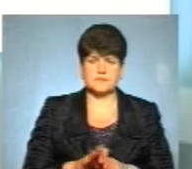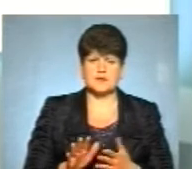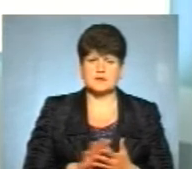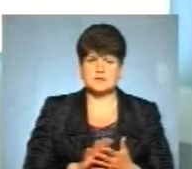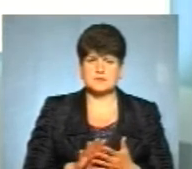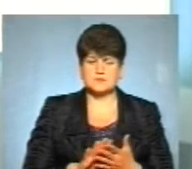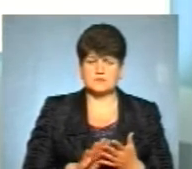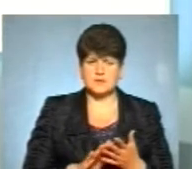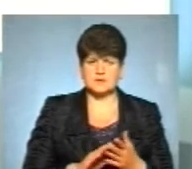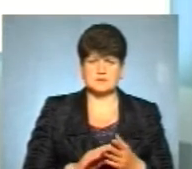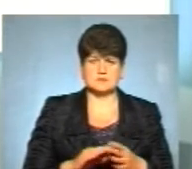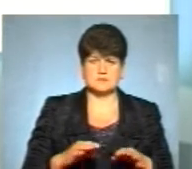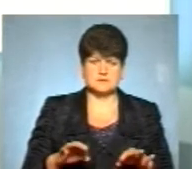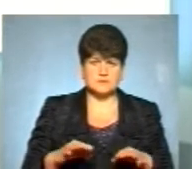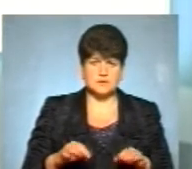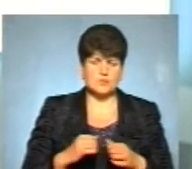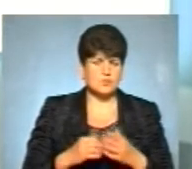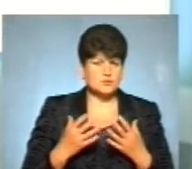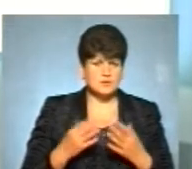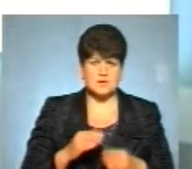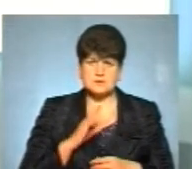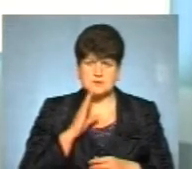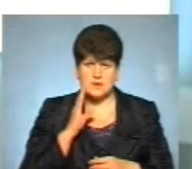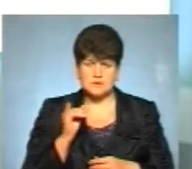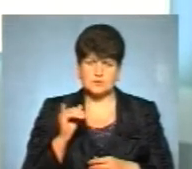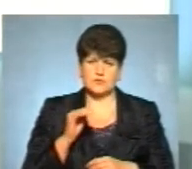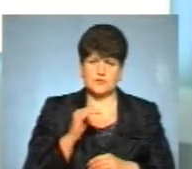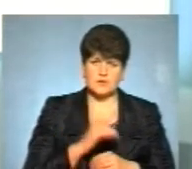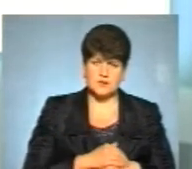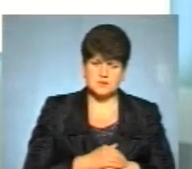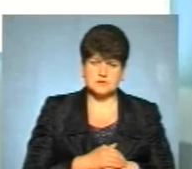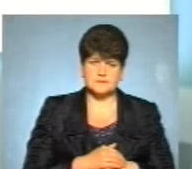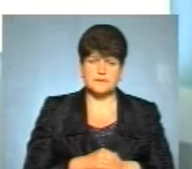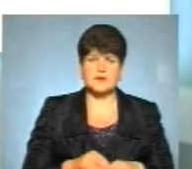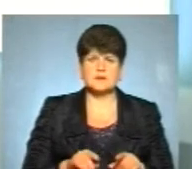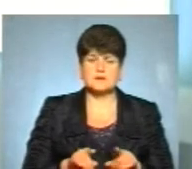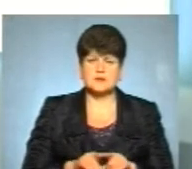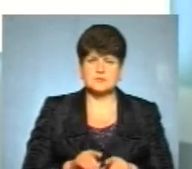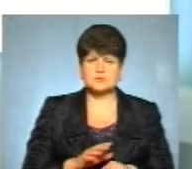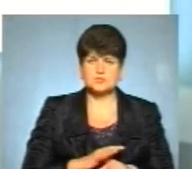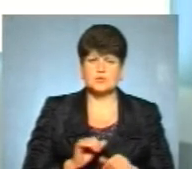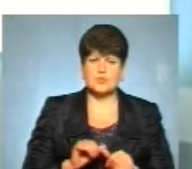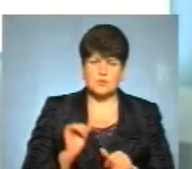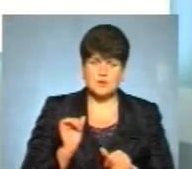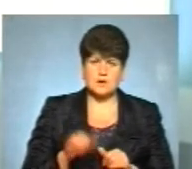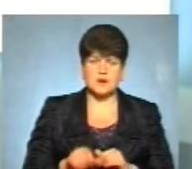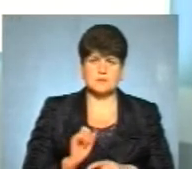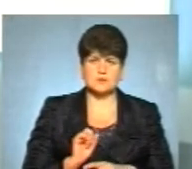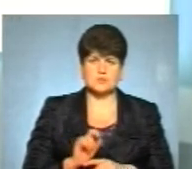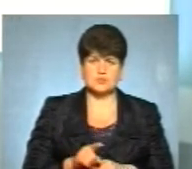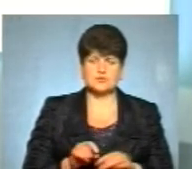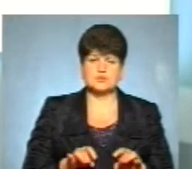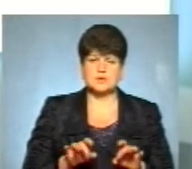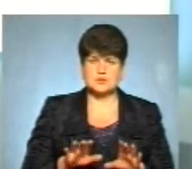дезінфекції транспортних засобів щодня, це зранку і вечором. От, а також було окреме доручення і